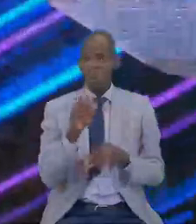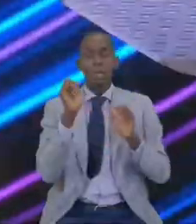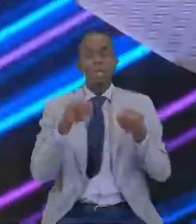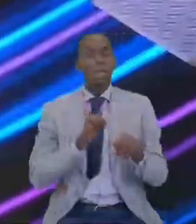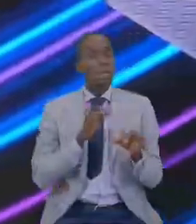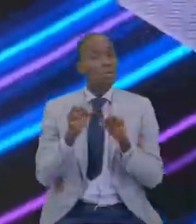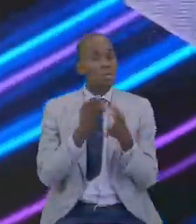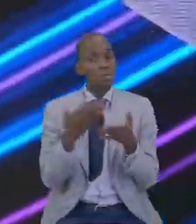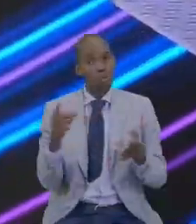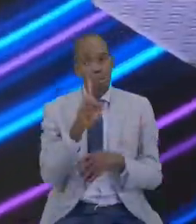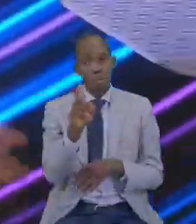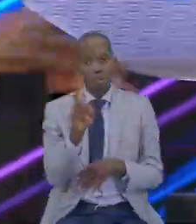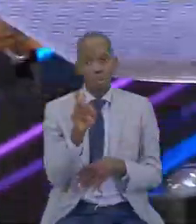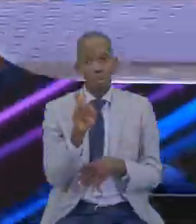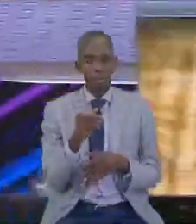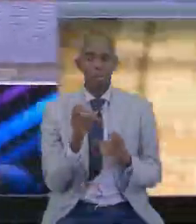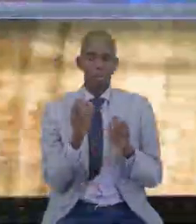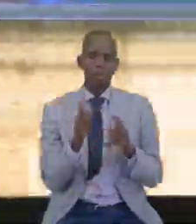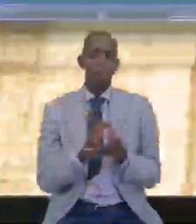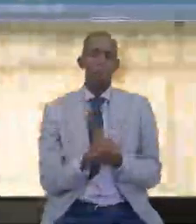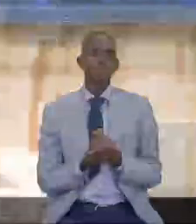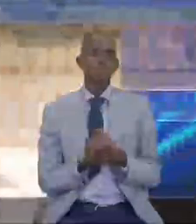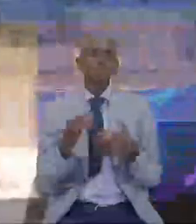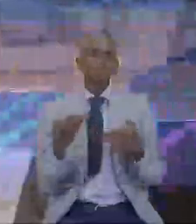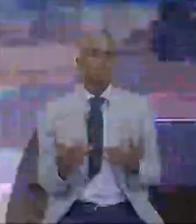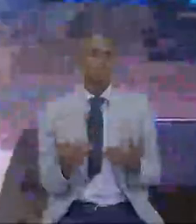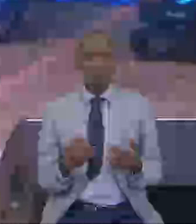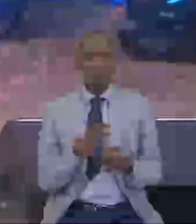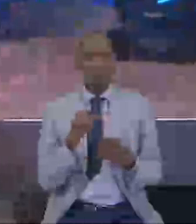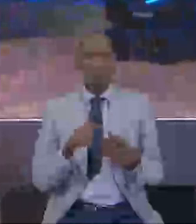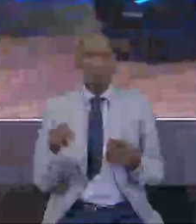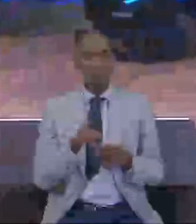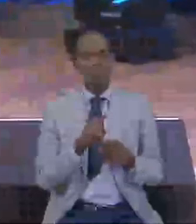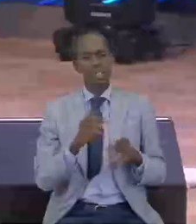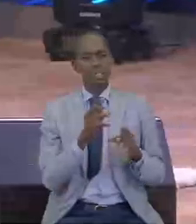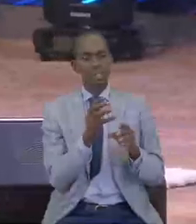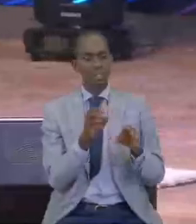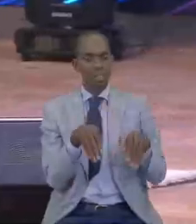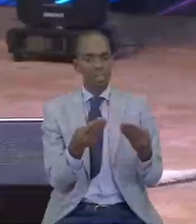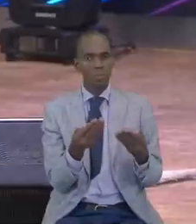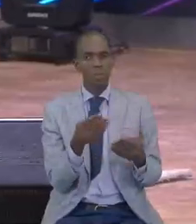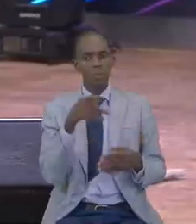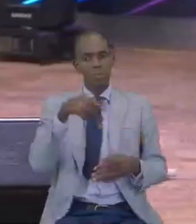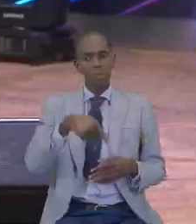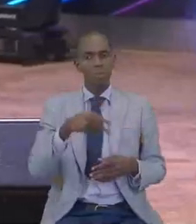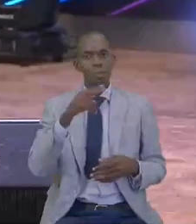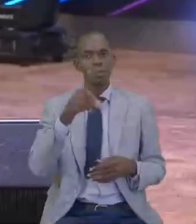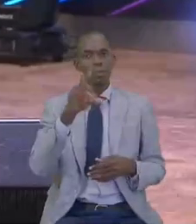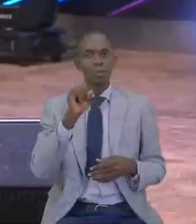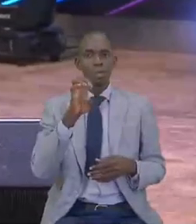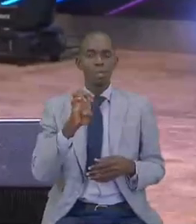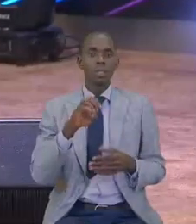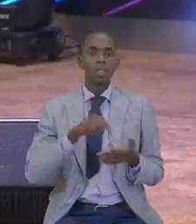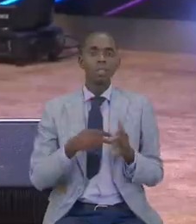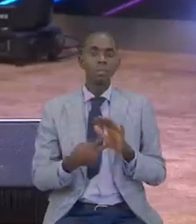Alors, quand on dit qu'on leur donnait les légumes, Ça représente les légumes,